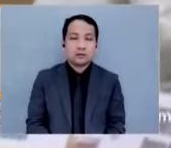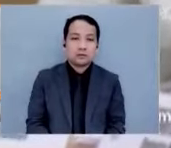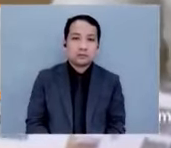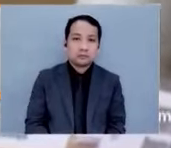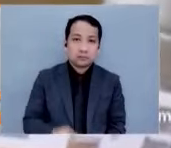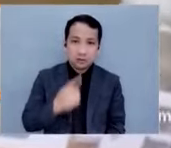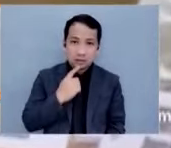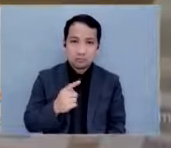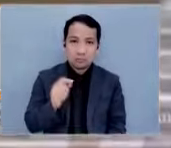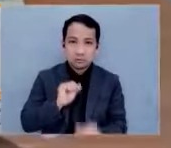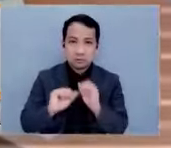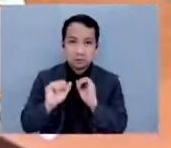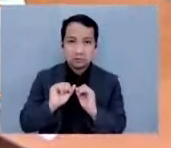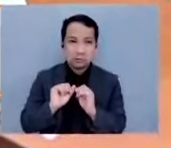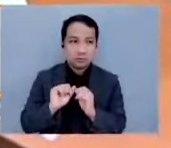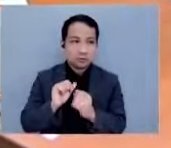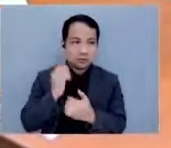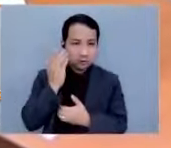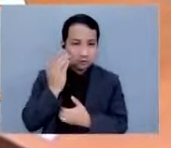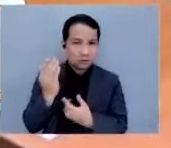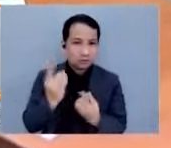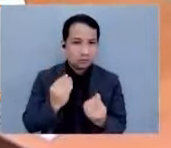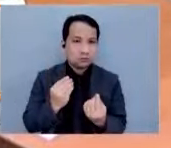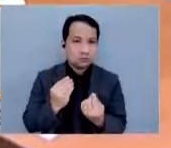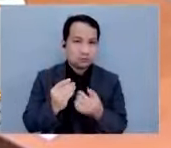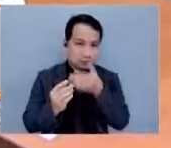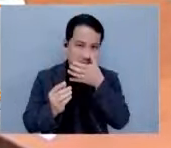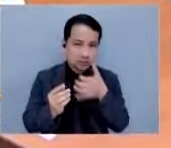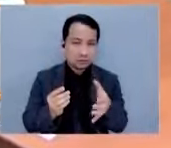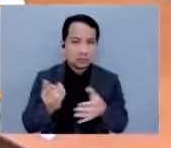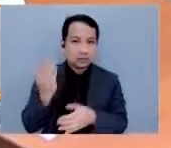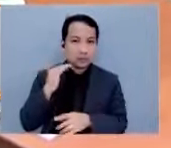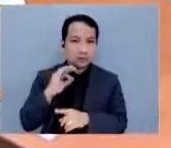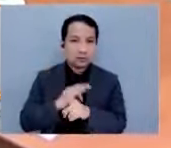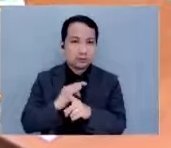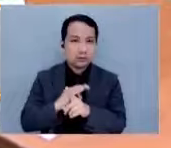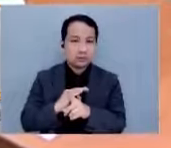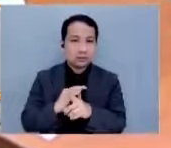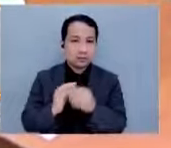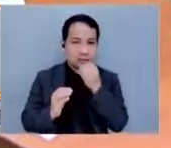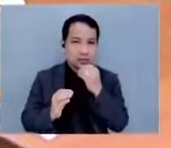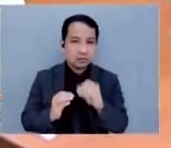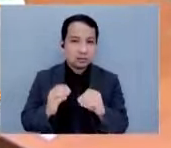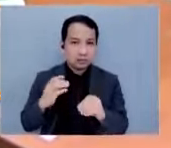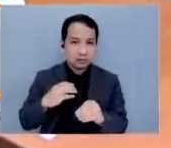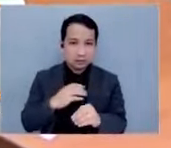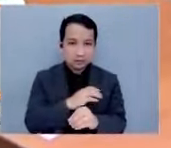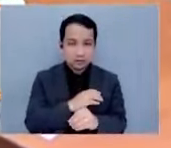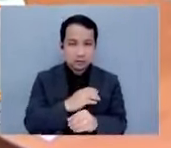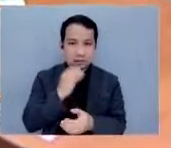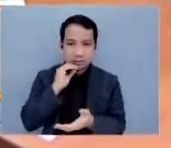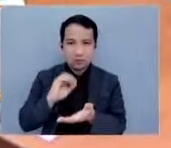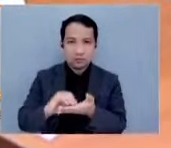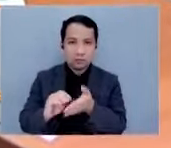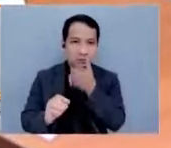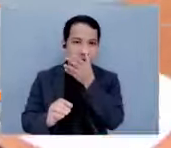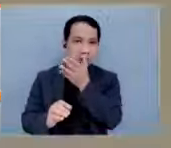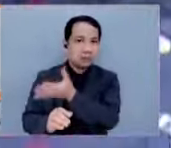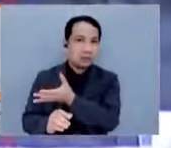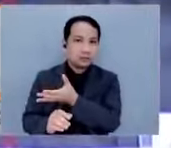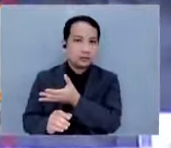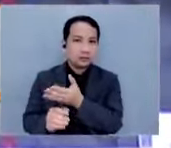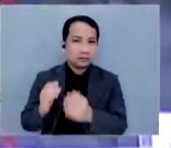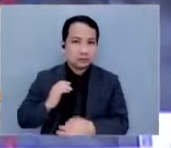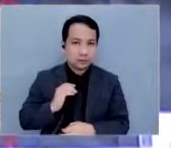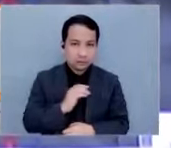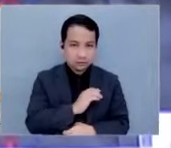with impunity. Nitong Pebrero, nang isopina ng Kamara si Kibuloy dahil sa tila pandi-deadman ito sa Kongreso.